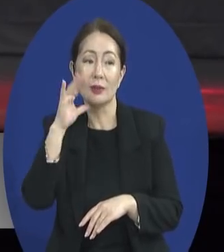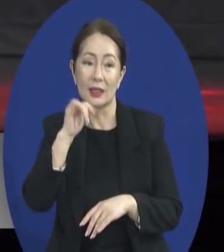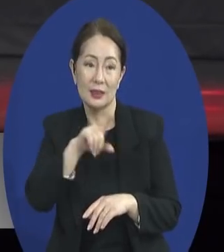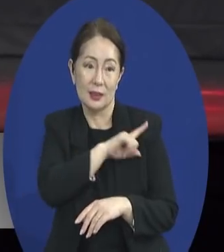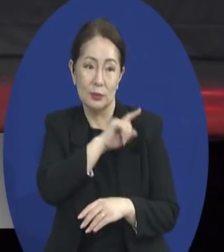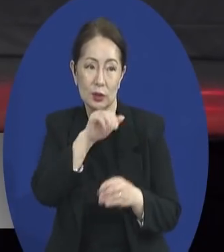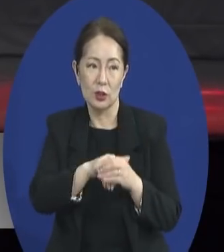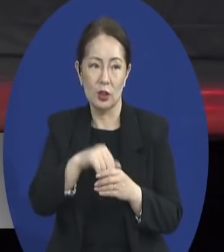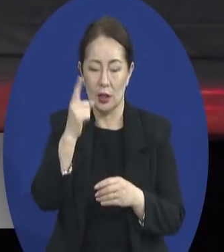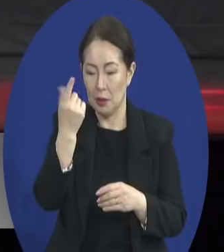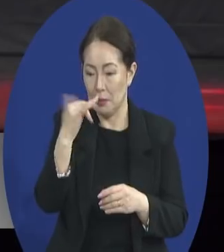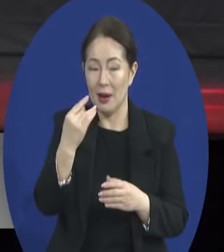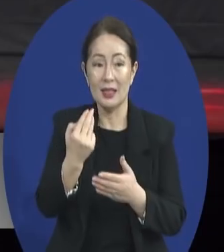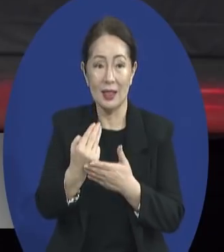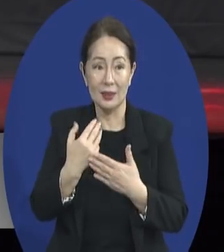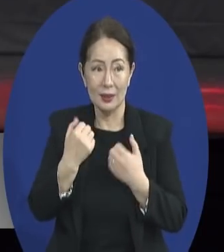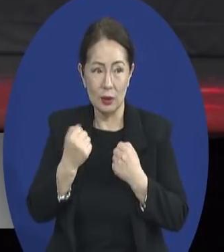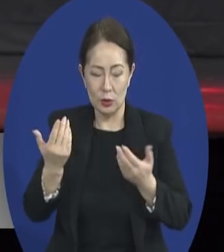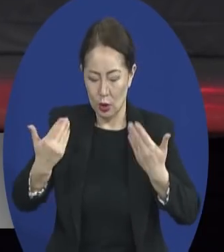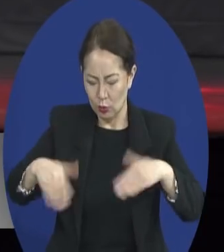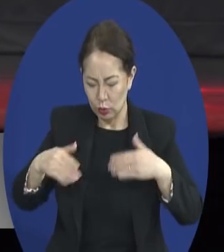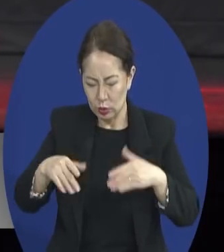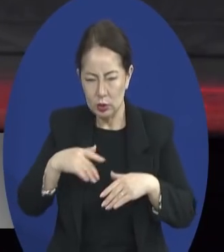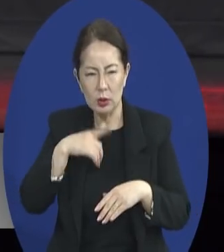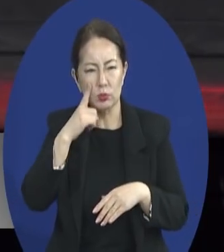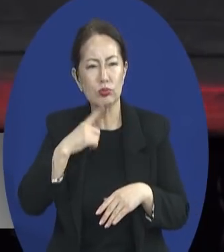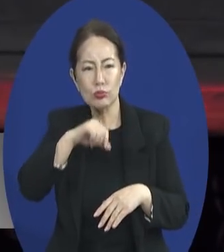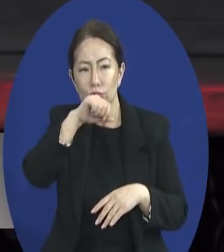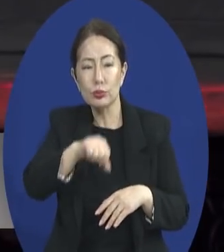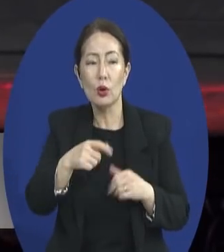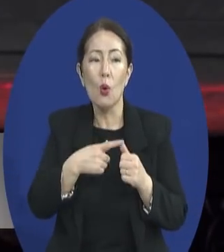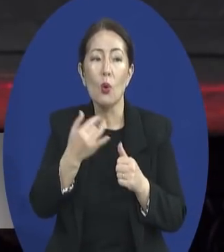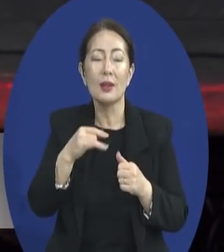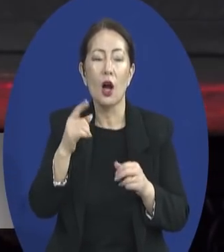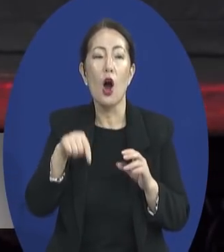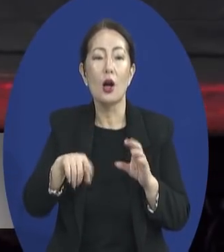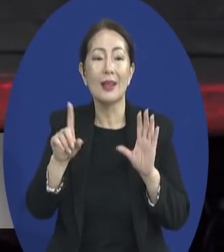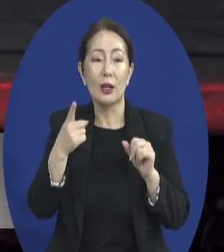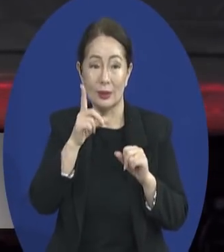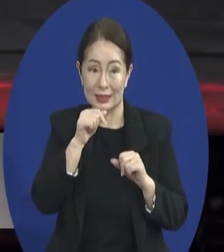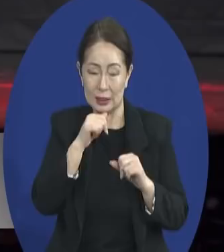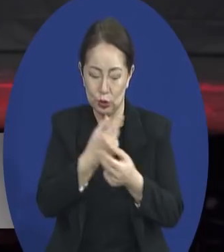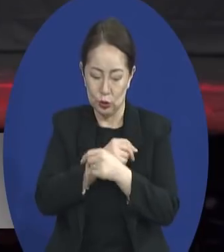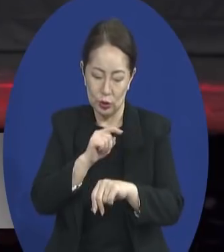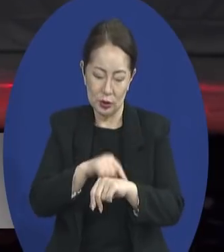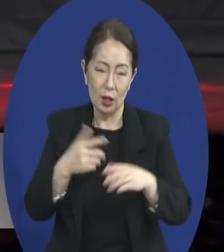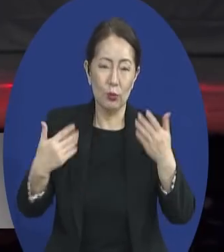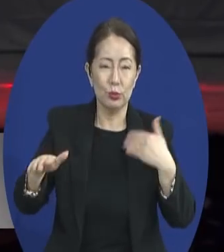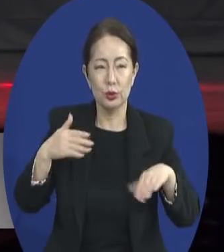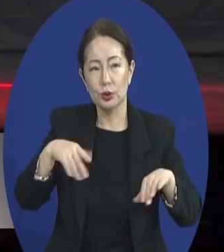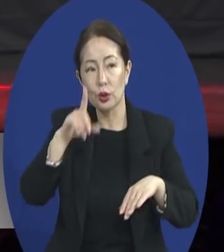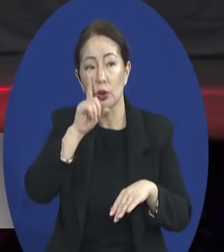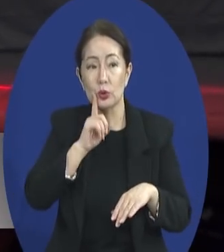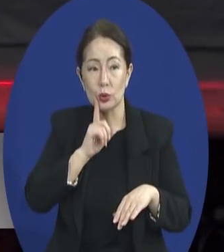байрын шагналыг хүртжээ. Бүжгийн урлагт чин сэтгэлээсээ хайртай ундрах 11 настай. Чөлөө цагаараа бүжиглэх хамгийн дуртай